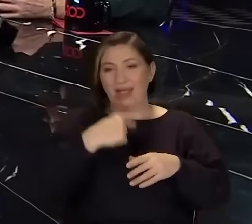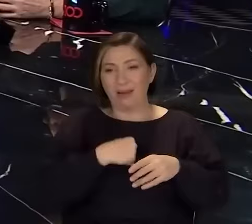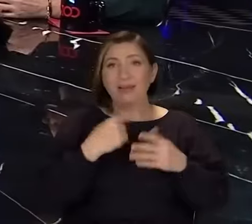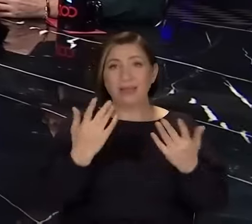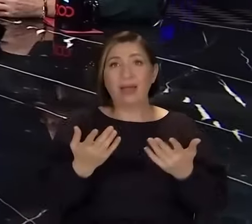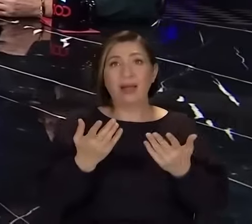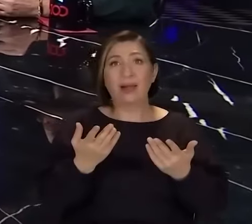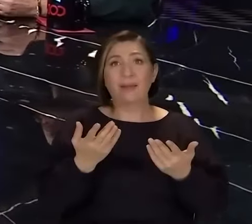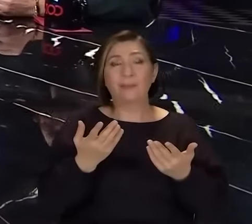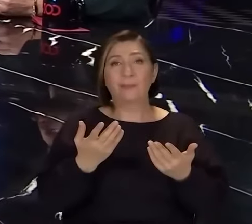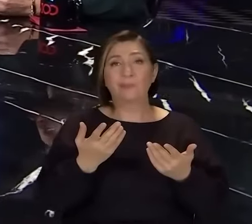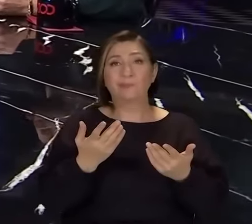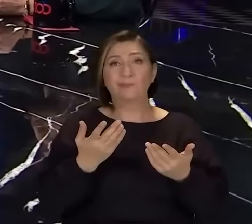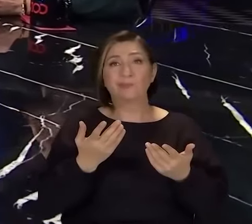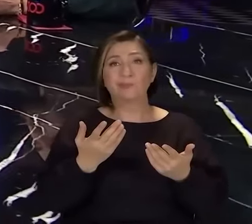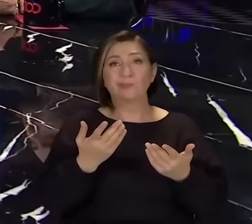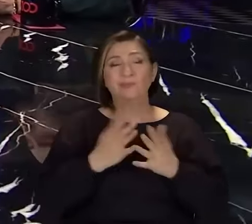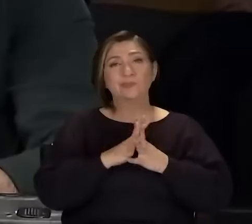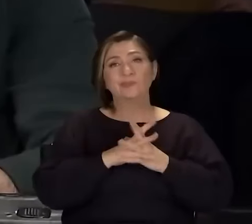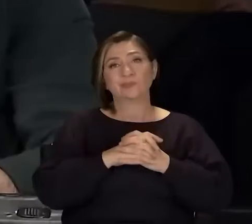birazcık şeyi getiriyor.